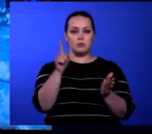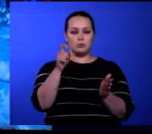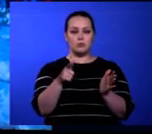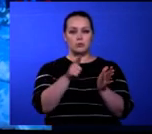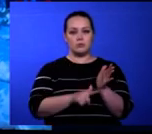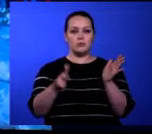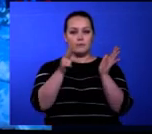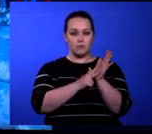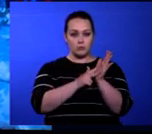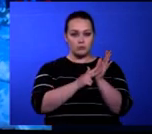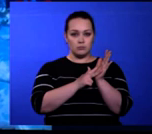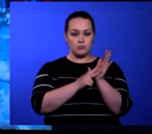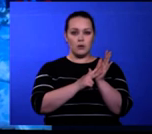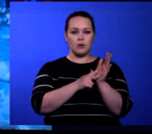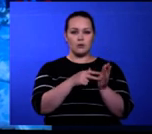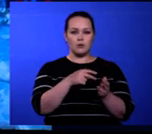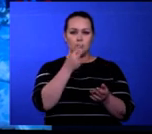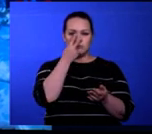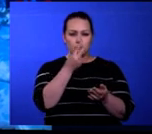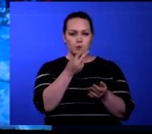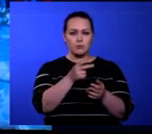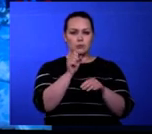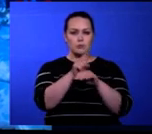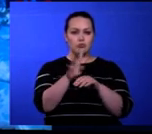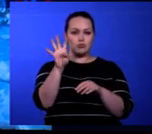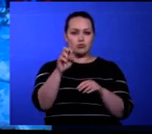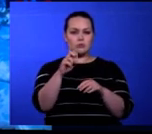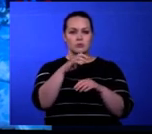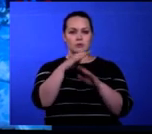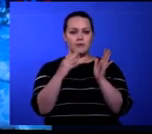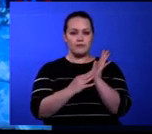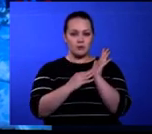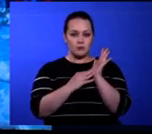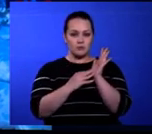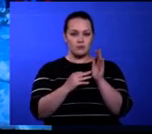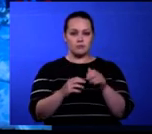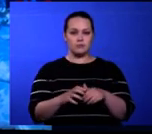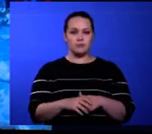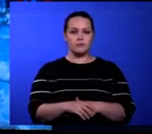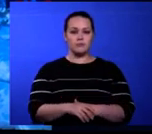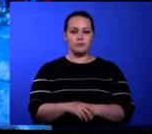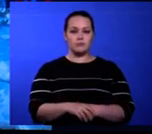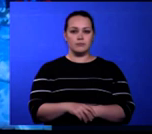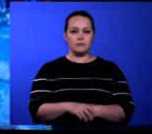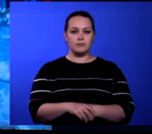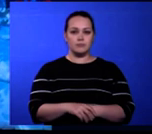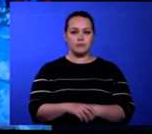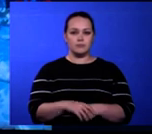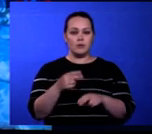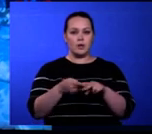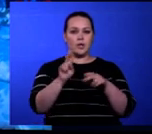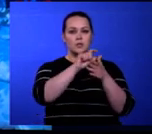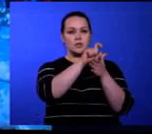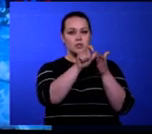178 и просмотреть упражнение 419. Как раз-таки об этом